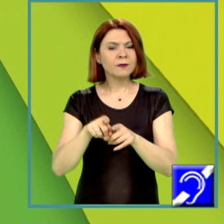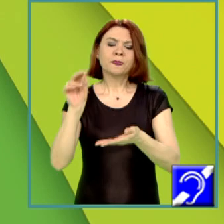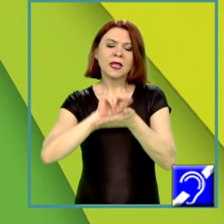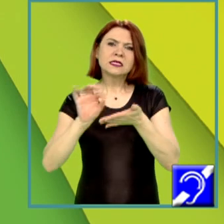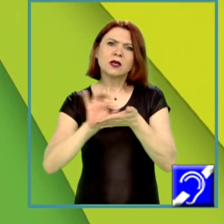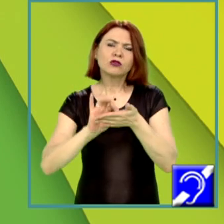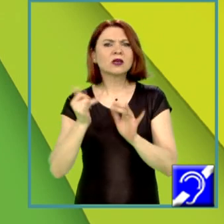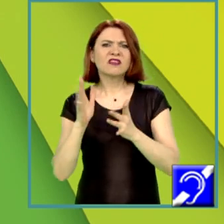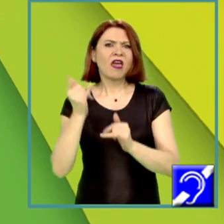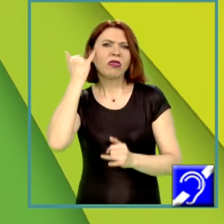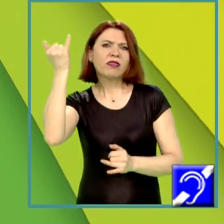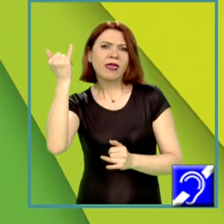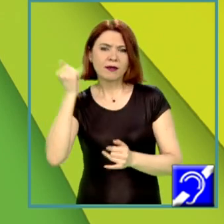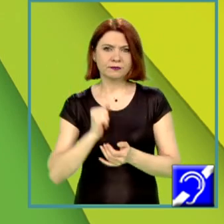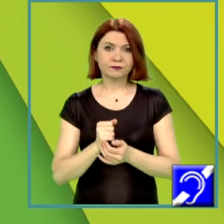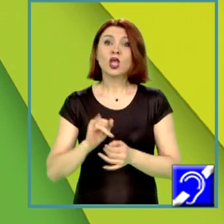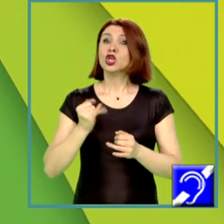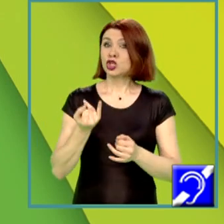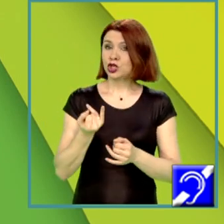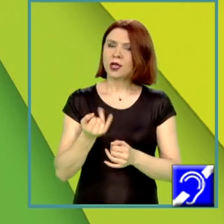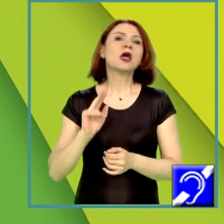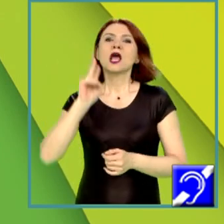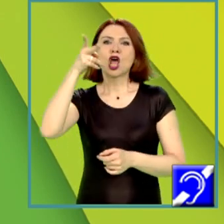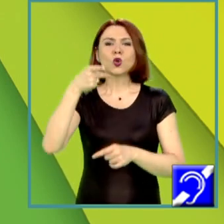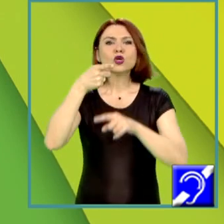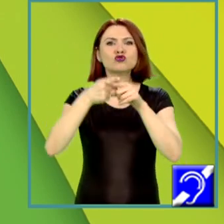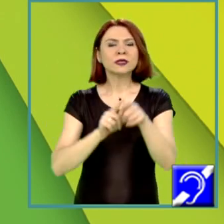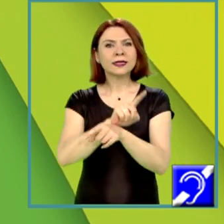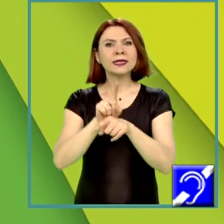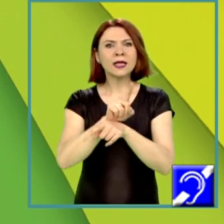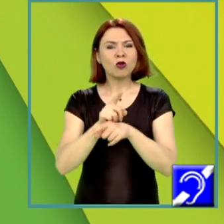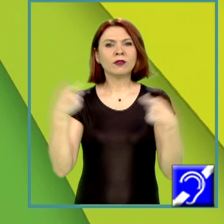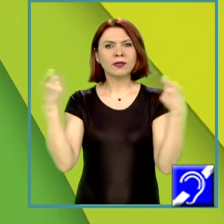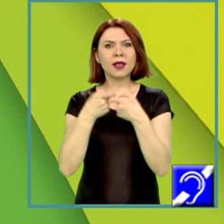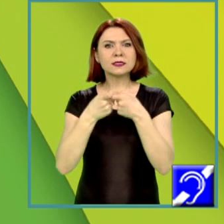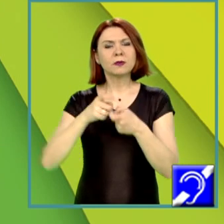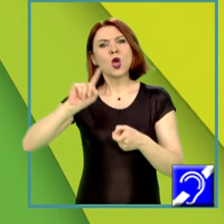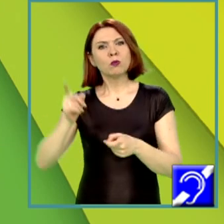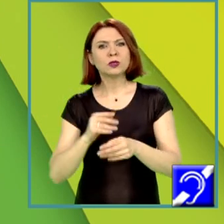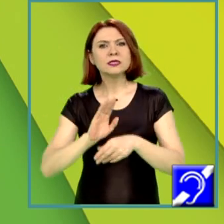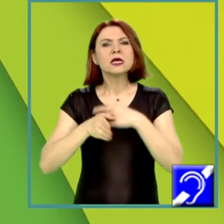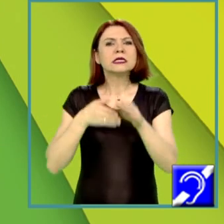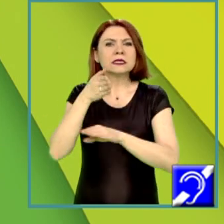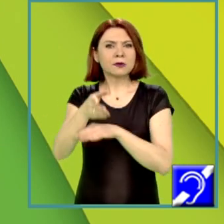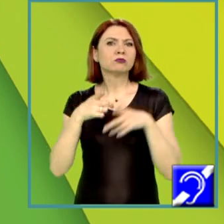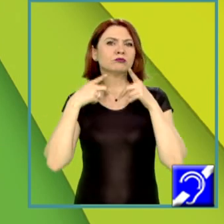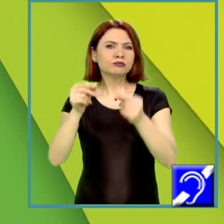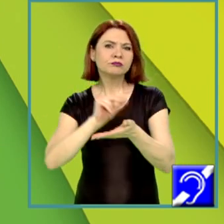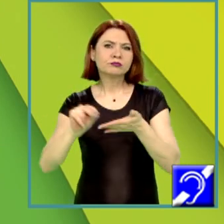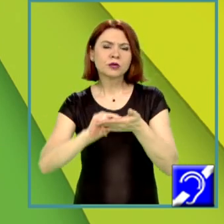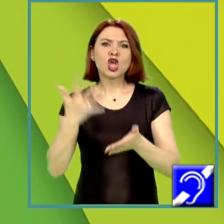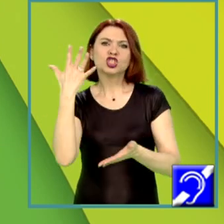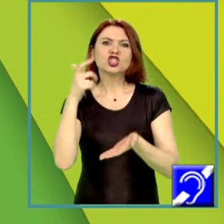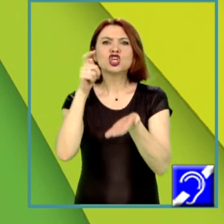Notați Câteva idei pe ciornă astfel în a doua jumătate de oră din examen Puteți trece la rezolvarea celor